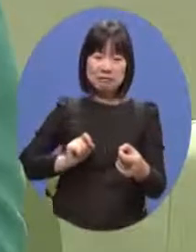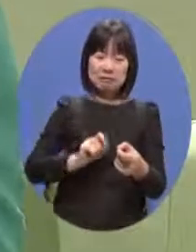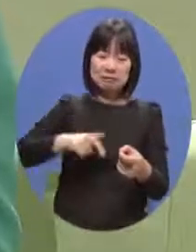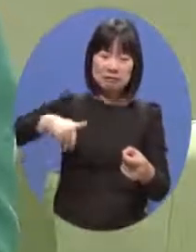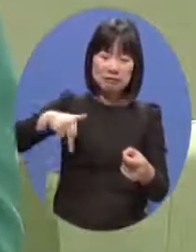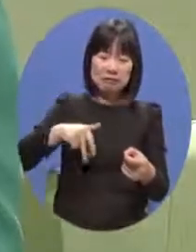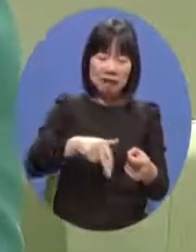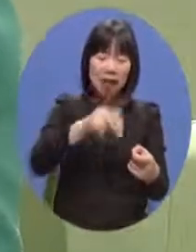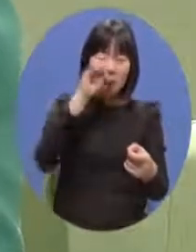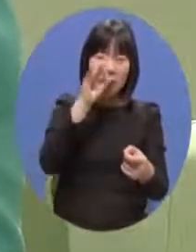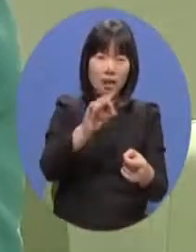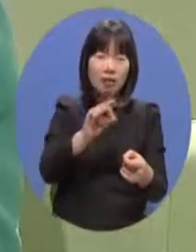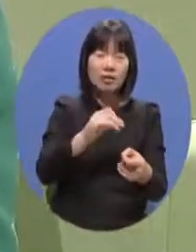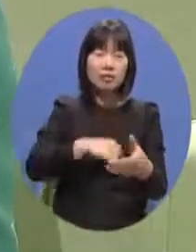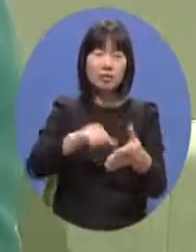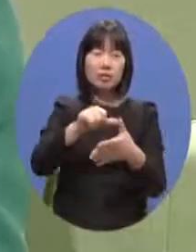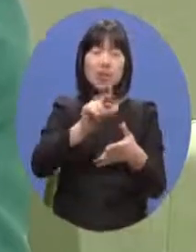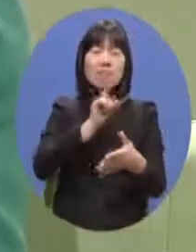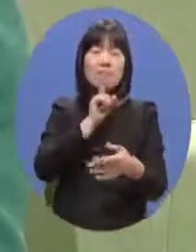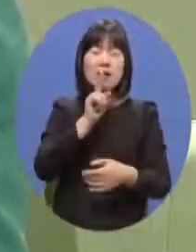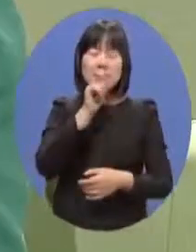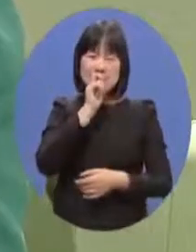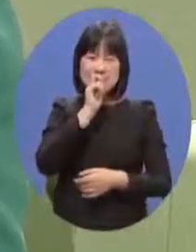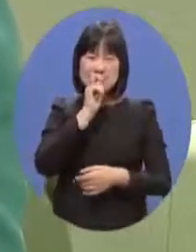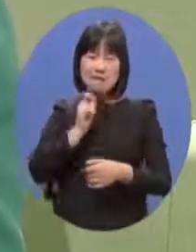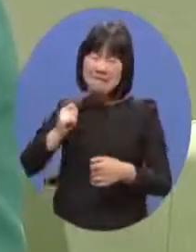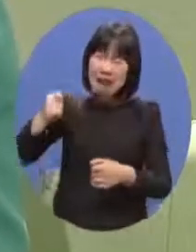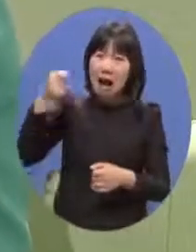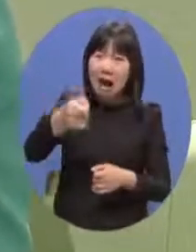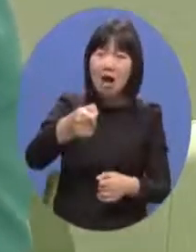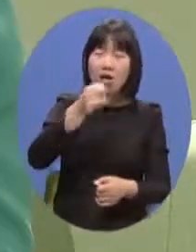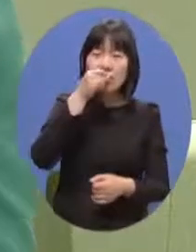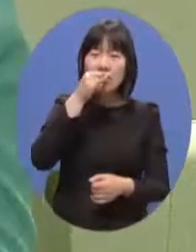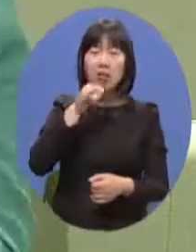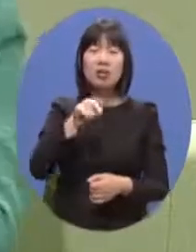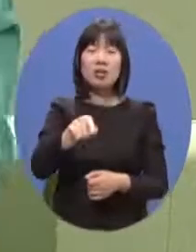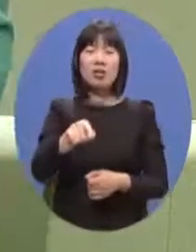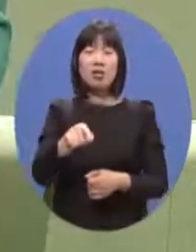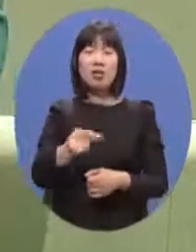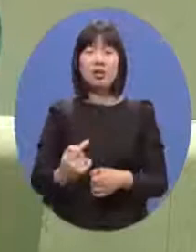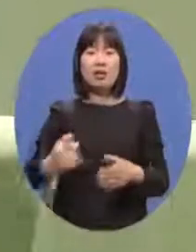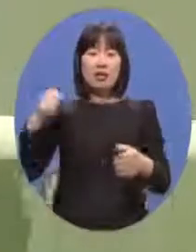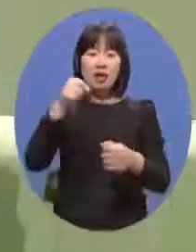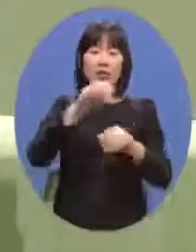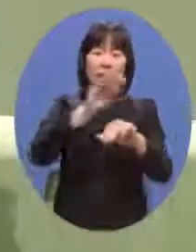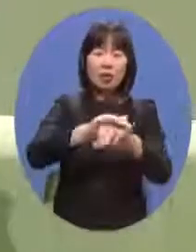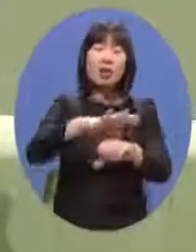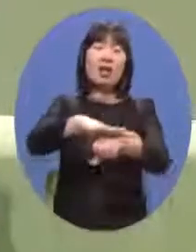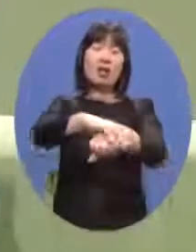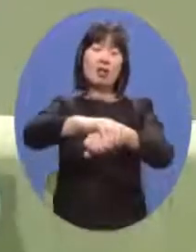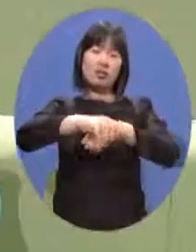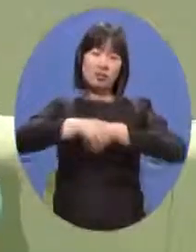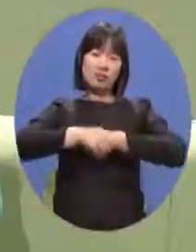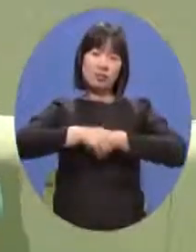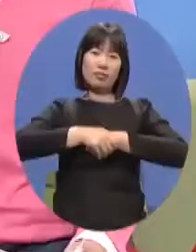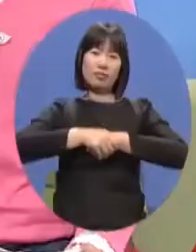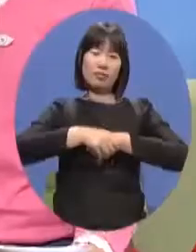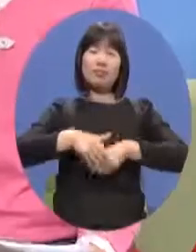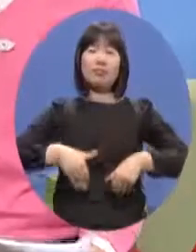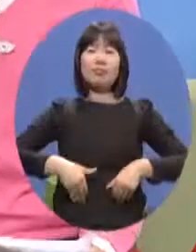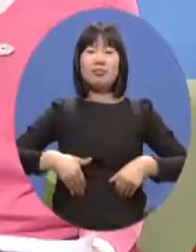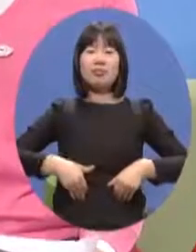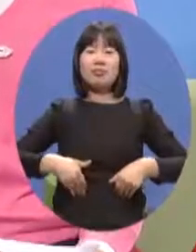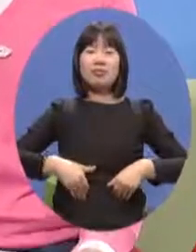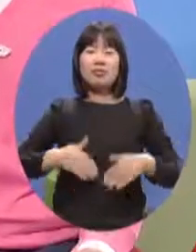돼요. 그래서 동현이가 말 안 하고 이게 나간다 그러잖아요. 이게 나갈 것 같으면 나오는 손을 일단 접어주셔야 돼요. 예방을 해야